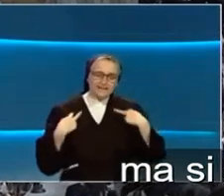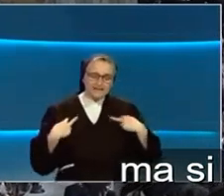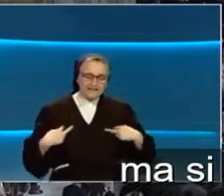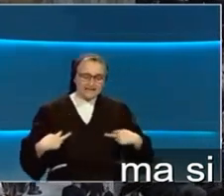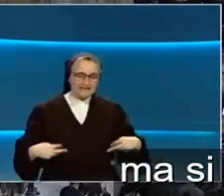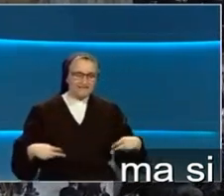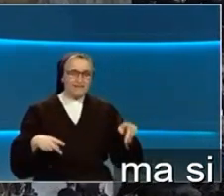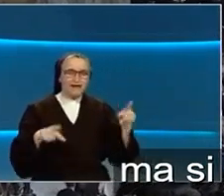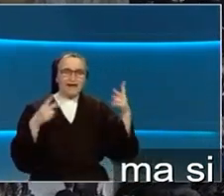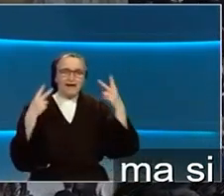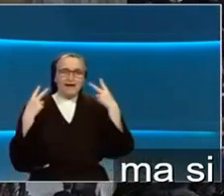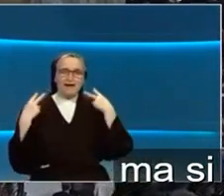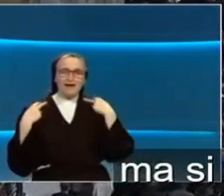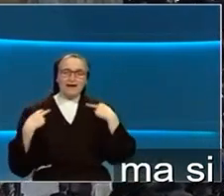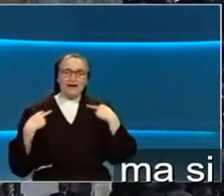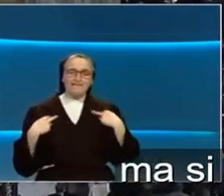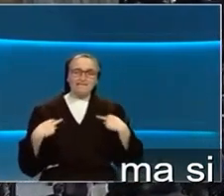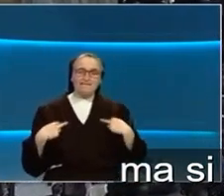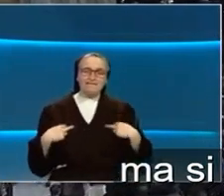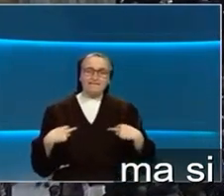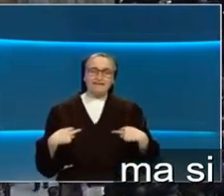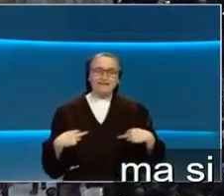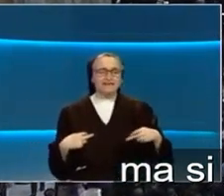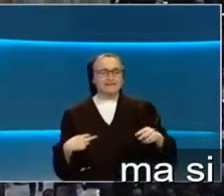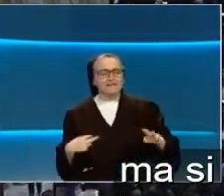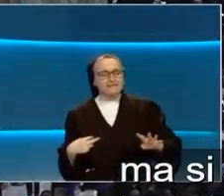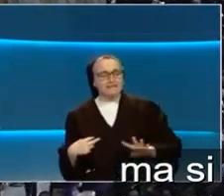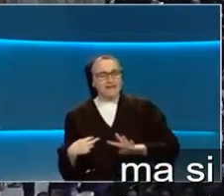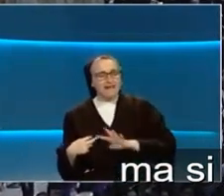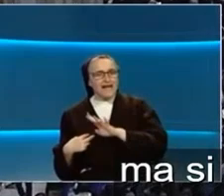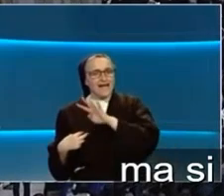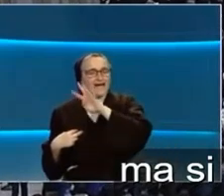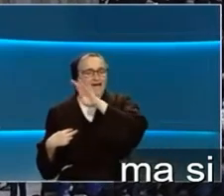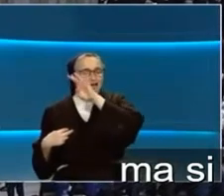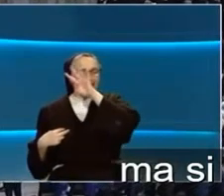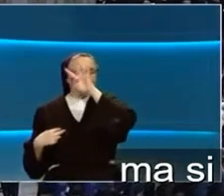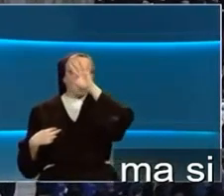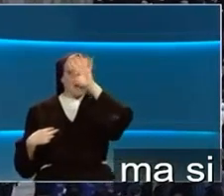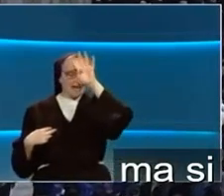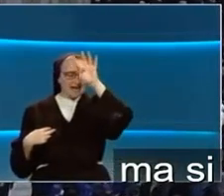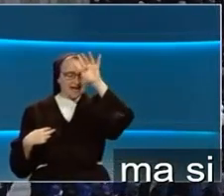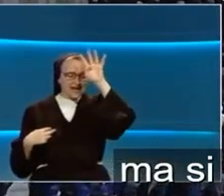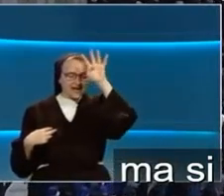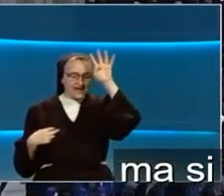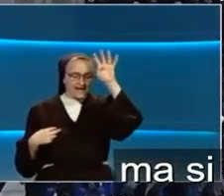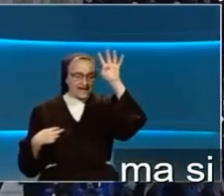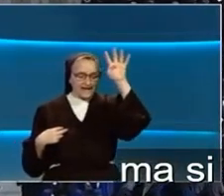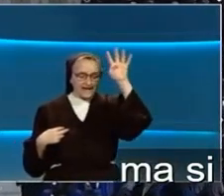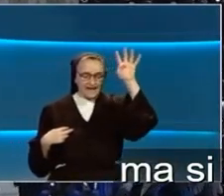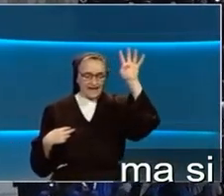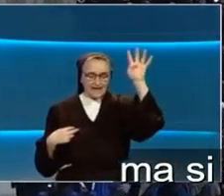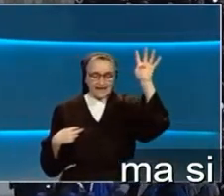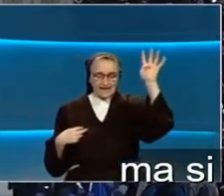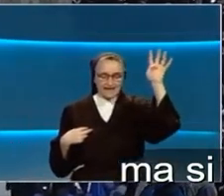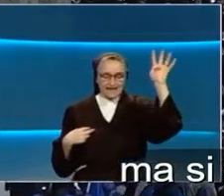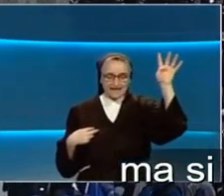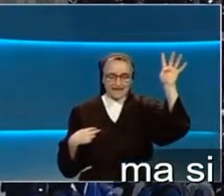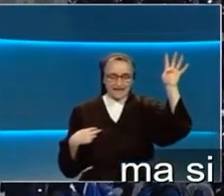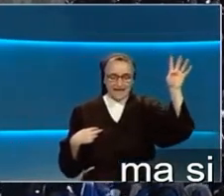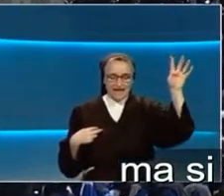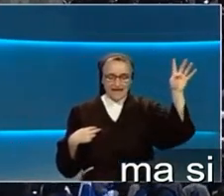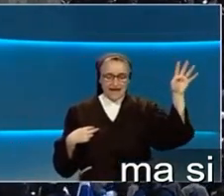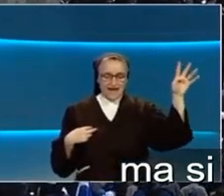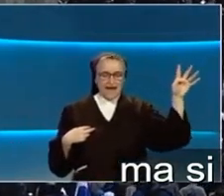occasum, Christus filius tuus, qui regressus ab